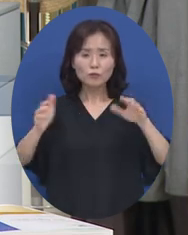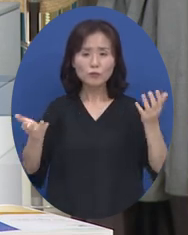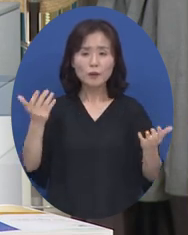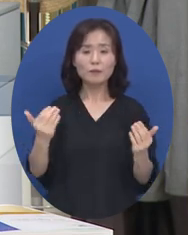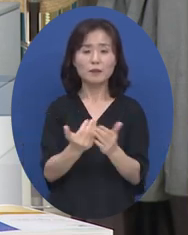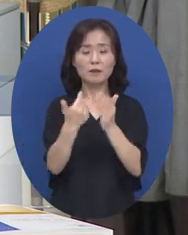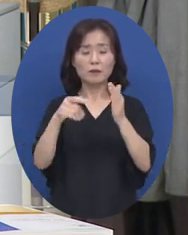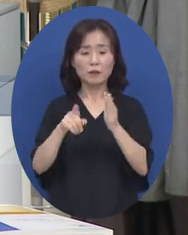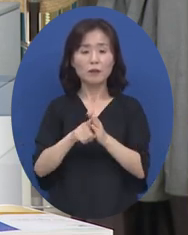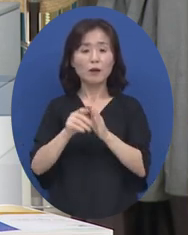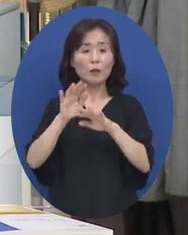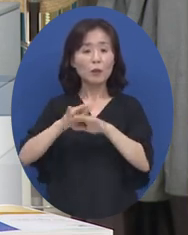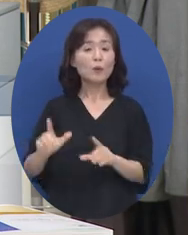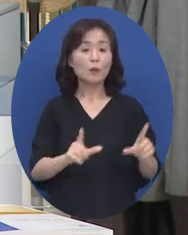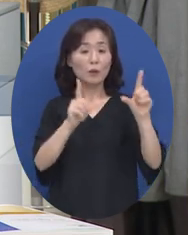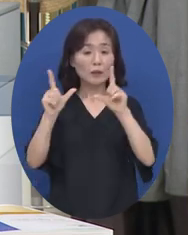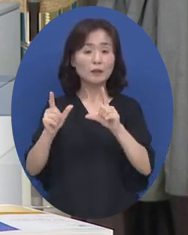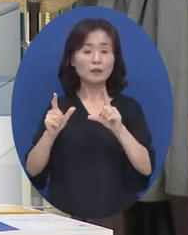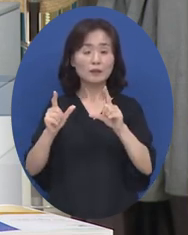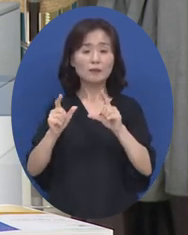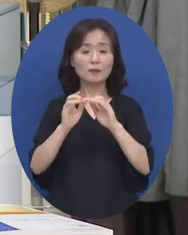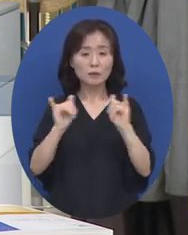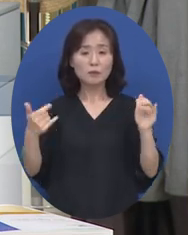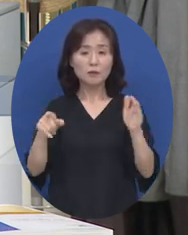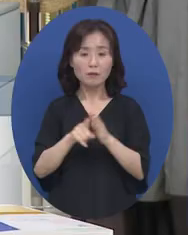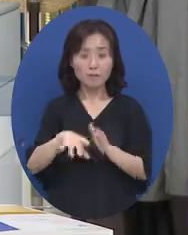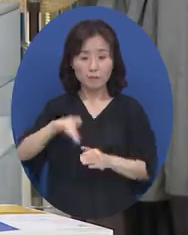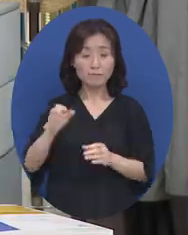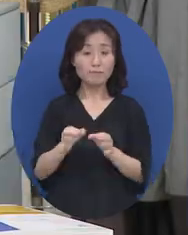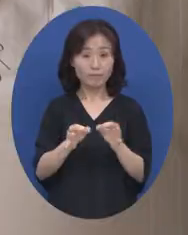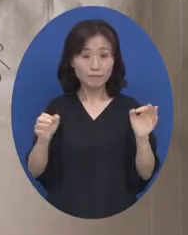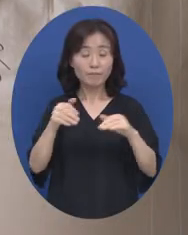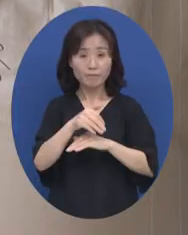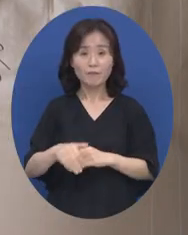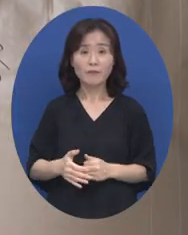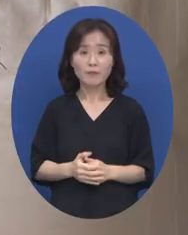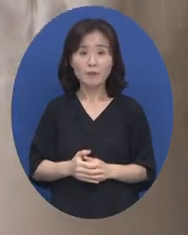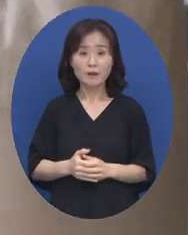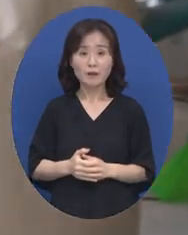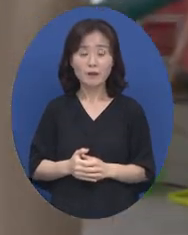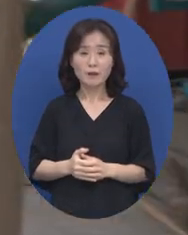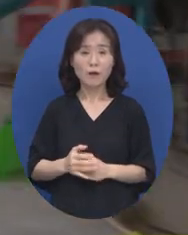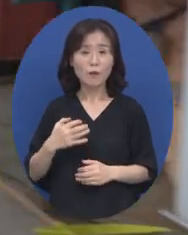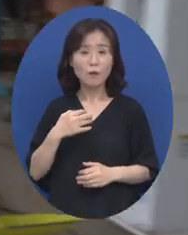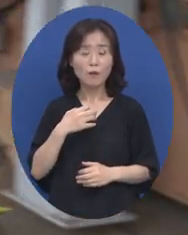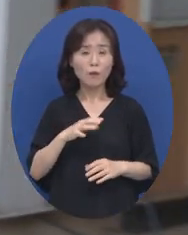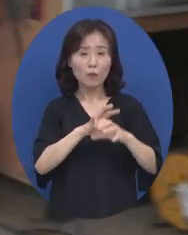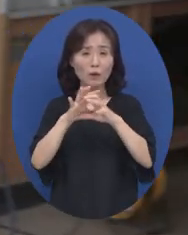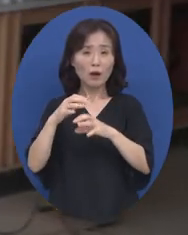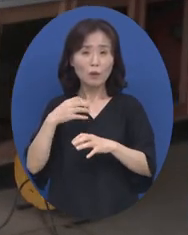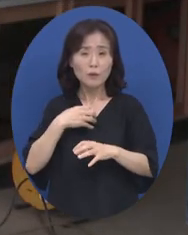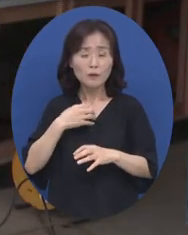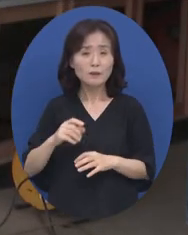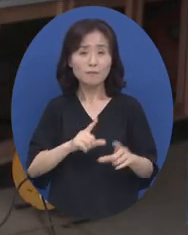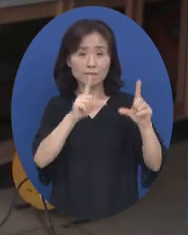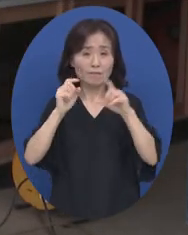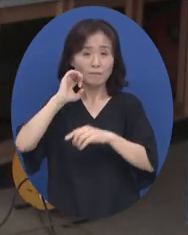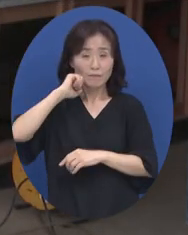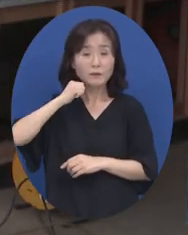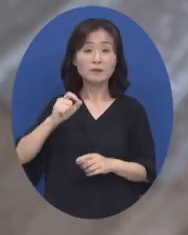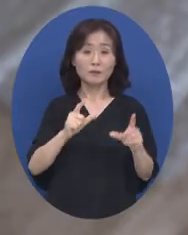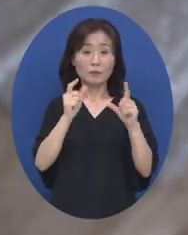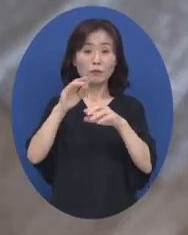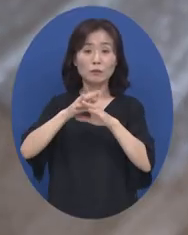농촌에 사는 농민들을 위해서 우선 징어 팔 예정입니다 전례없는 코로나 위기를 헤쳐나가고 있는 농민들을 위해